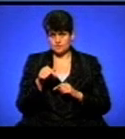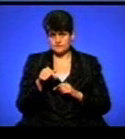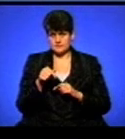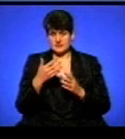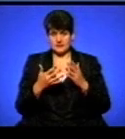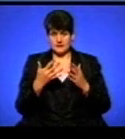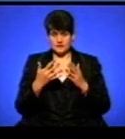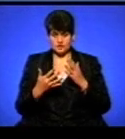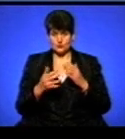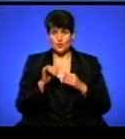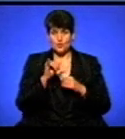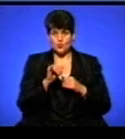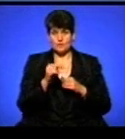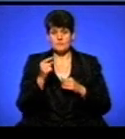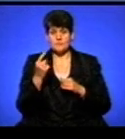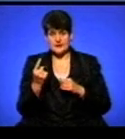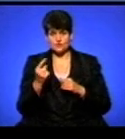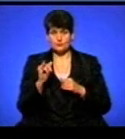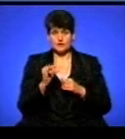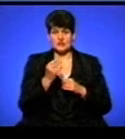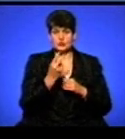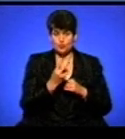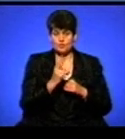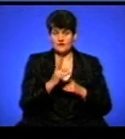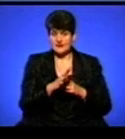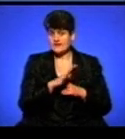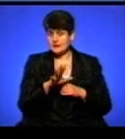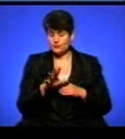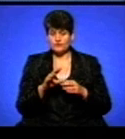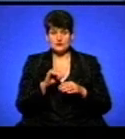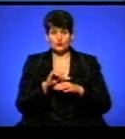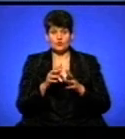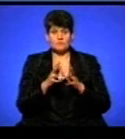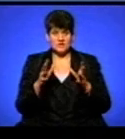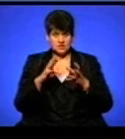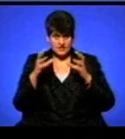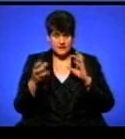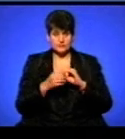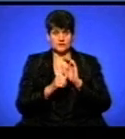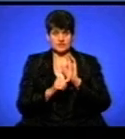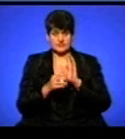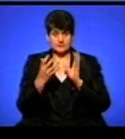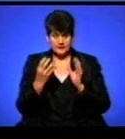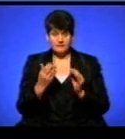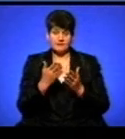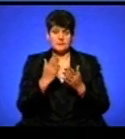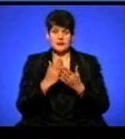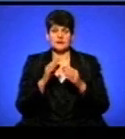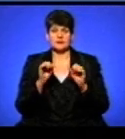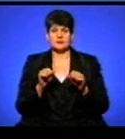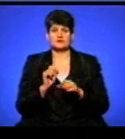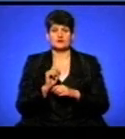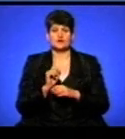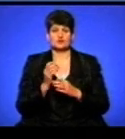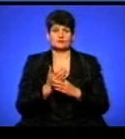якщо він у першому і другому кварталі не був за кордоном більше як 60 днів сукупно, то ви маєте право на